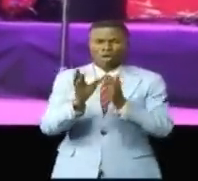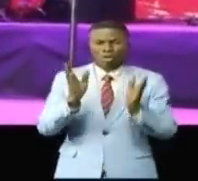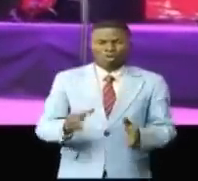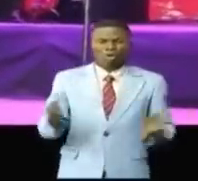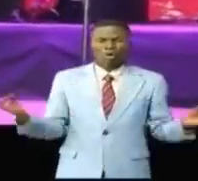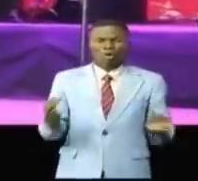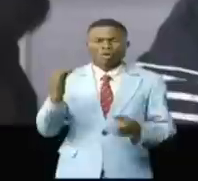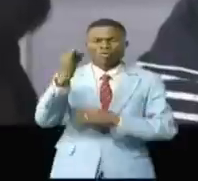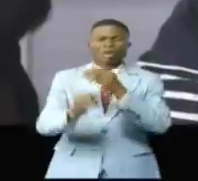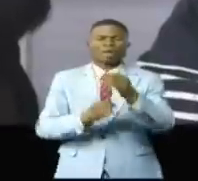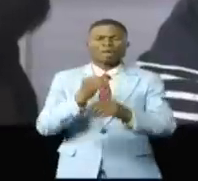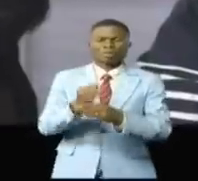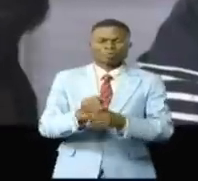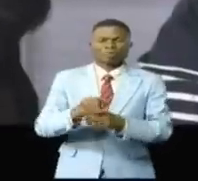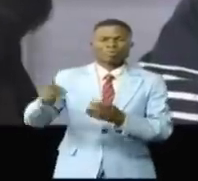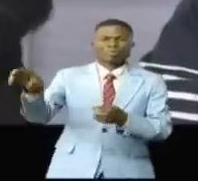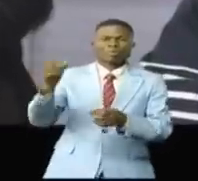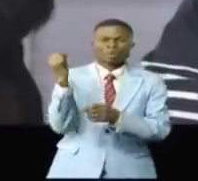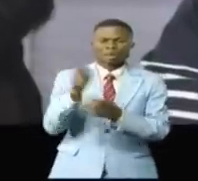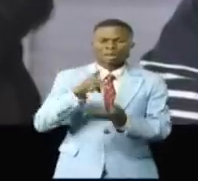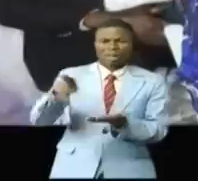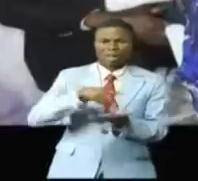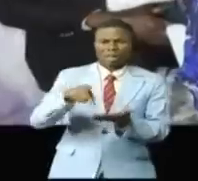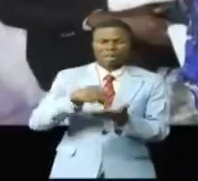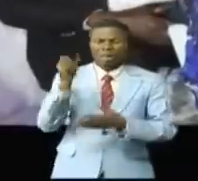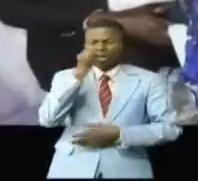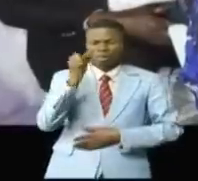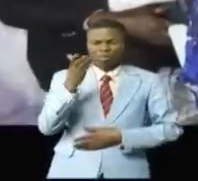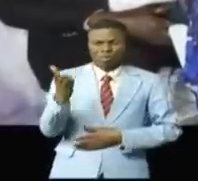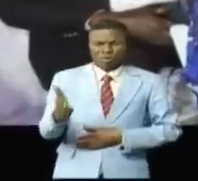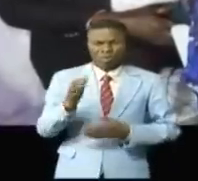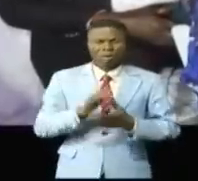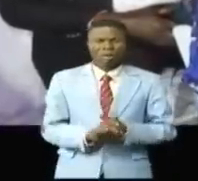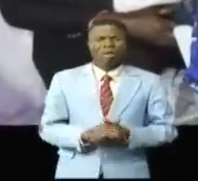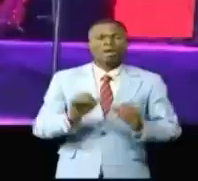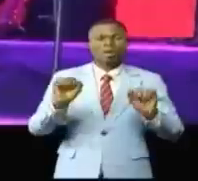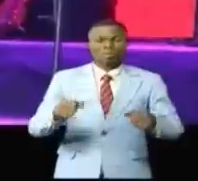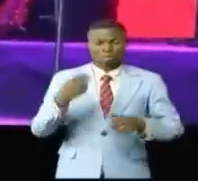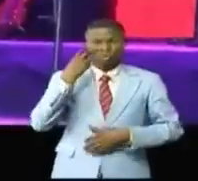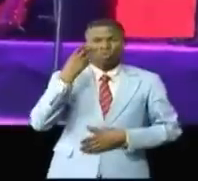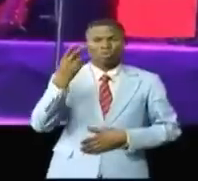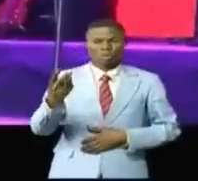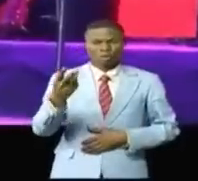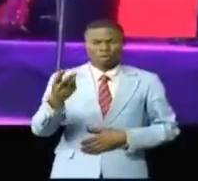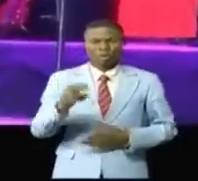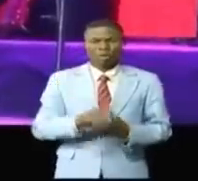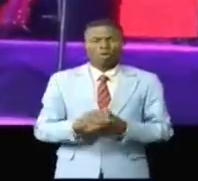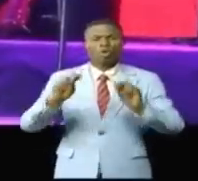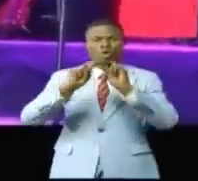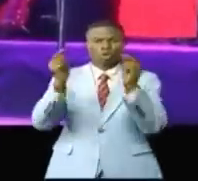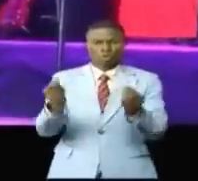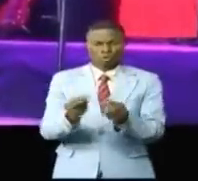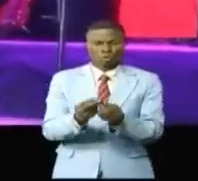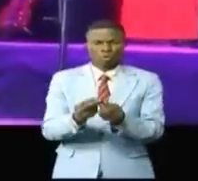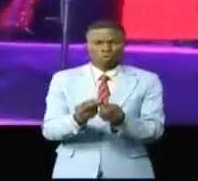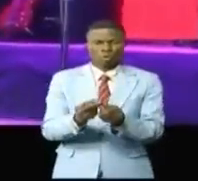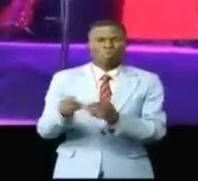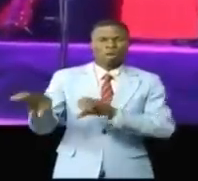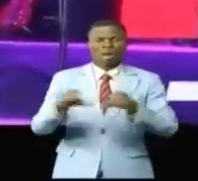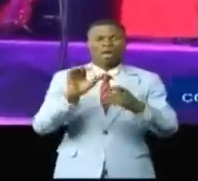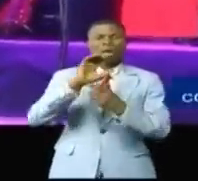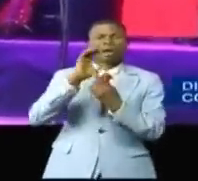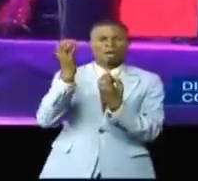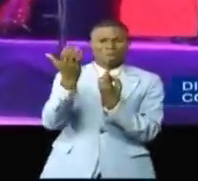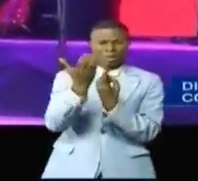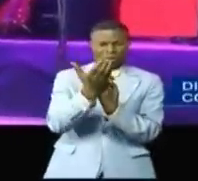Festival international de la rumba et de l'élégance. C'est aussi de voir comment insérer certains événements culturels qui ont prouvé